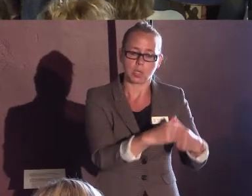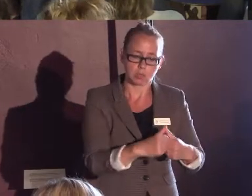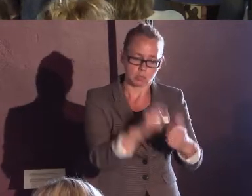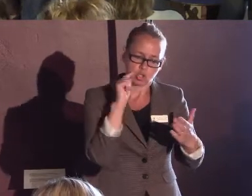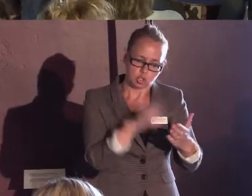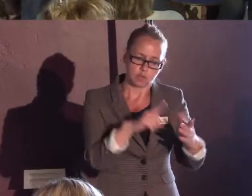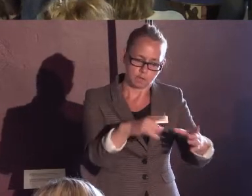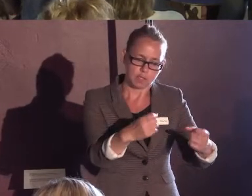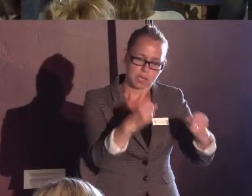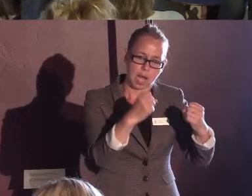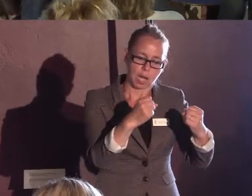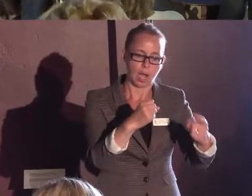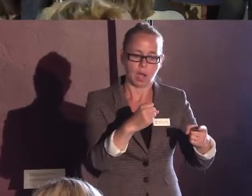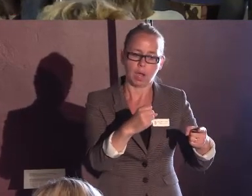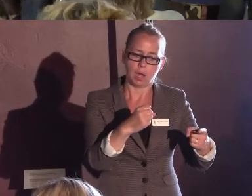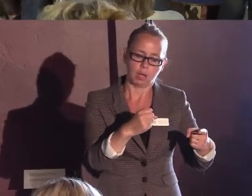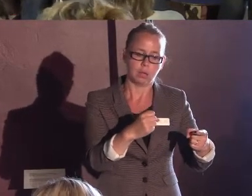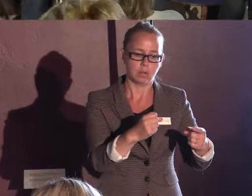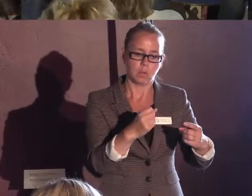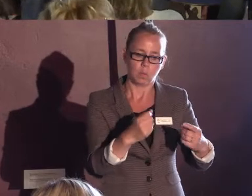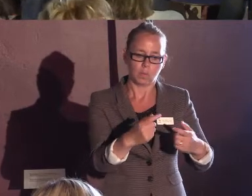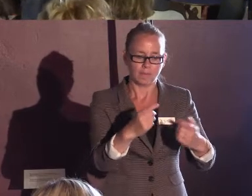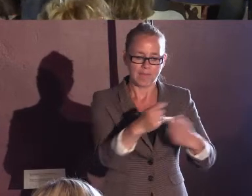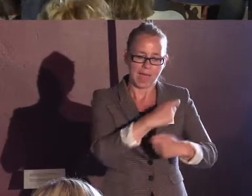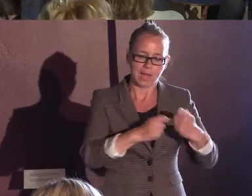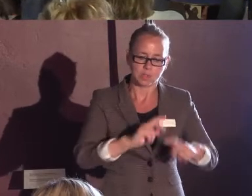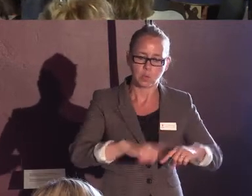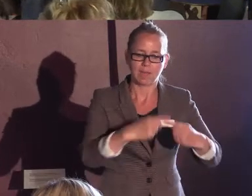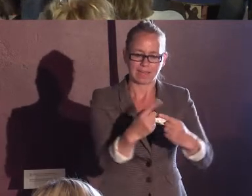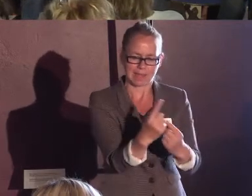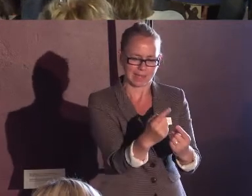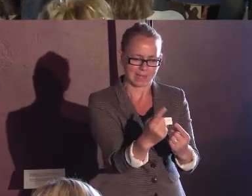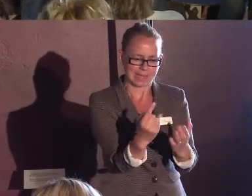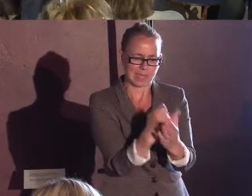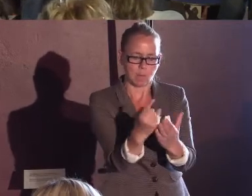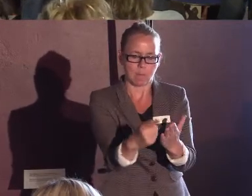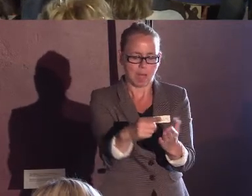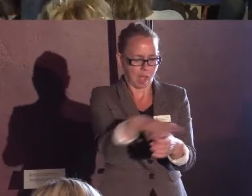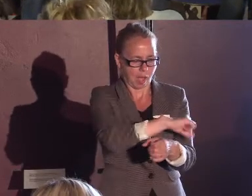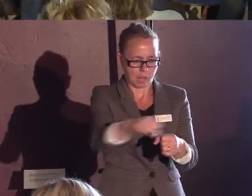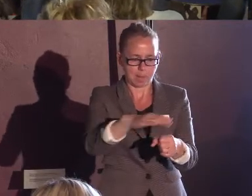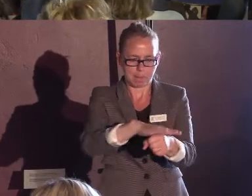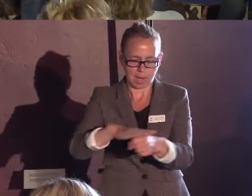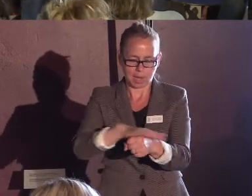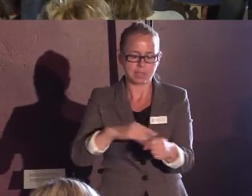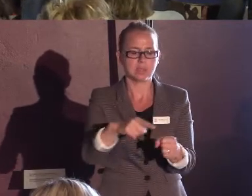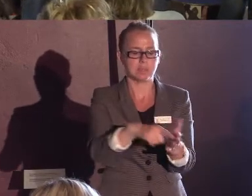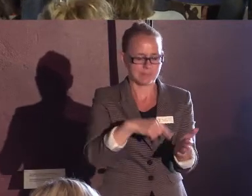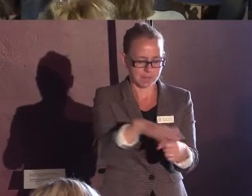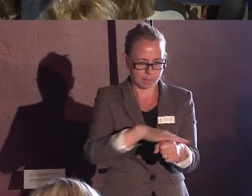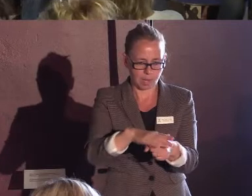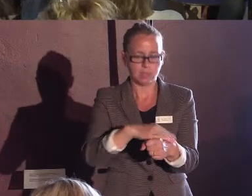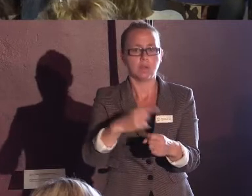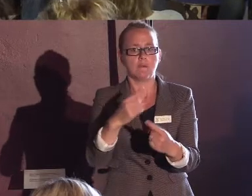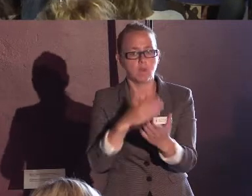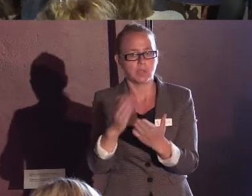syfte att stärka och näringsutveckla inom respektive bransch. fortsätta den regionala dialogen